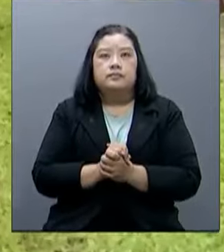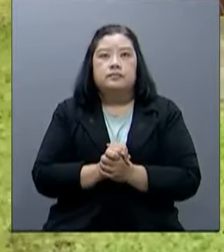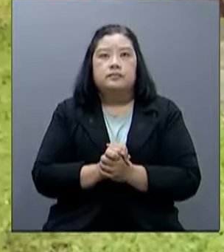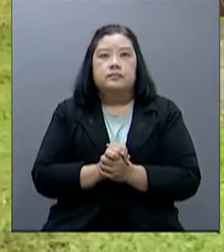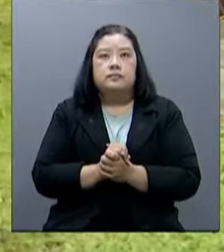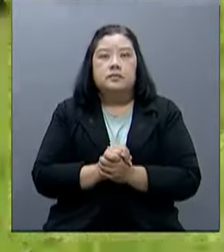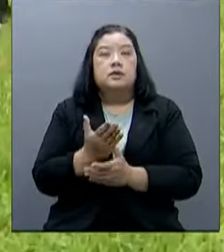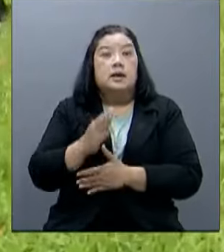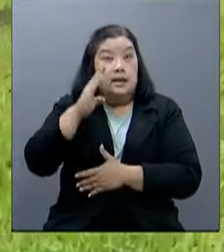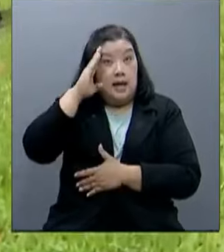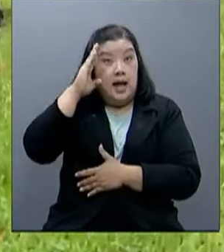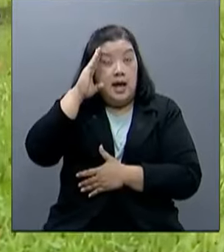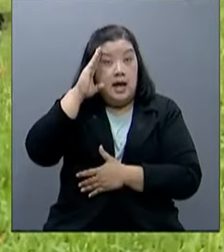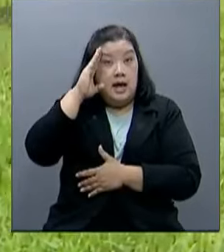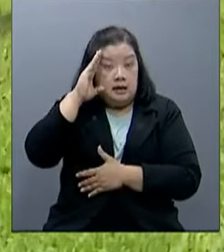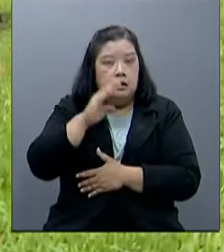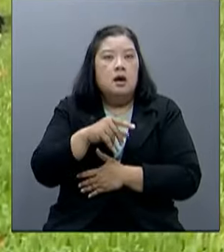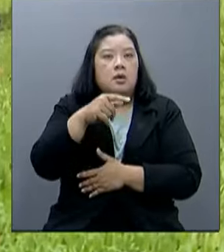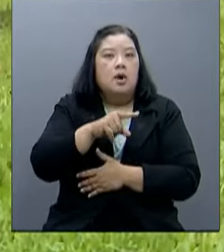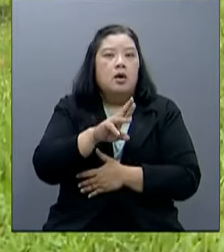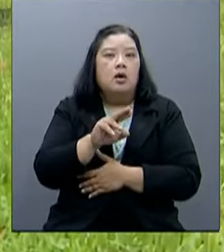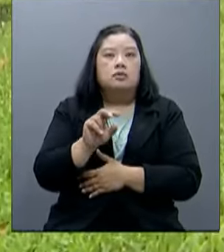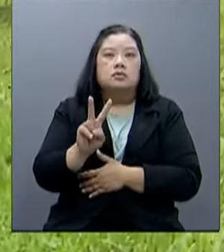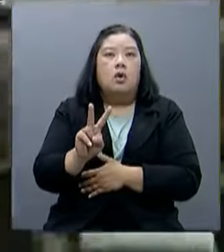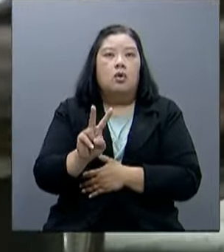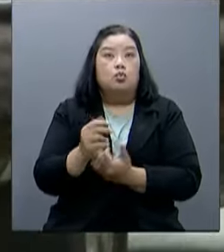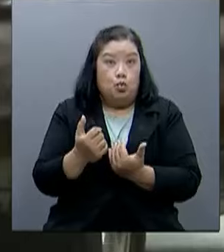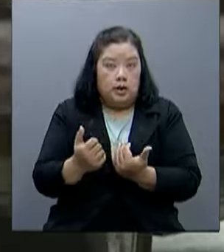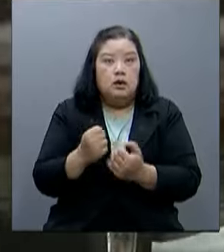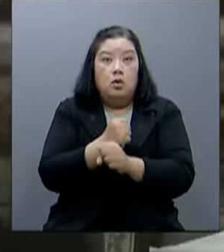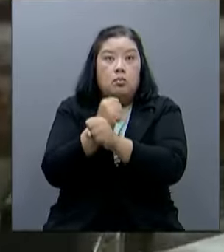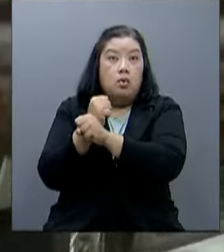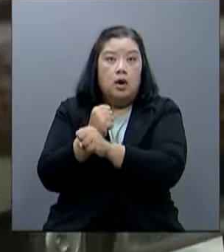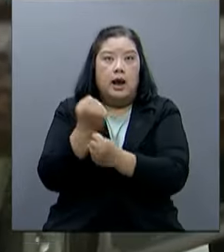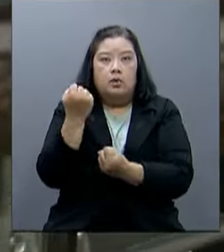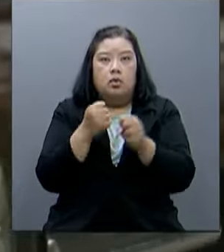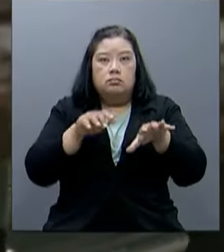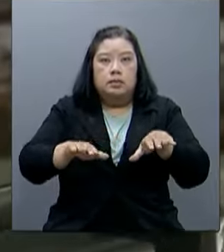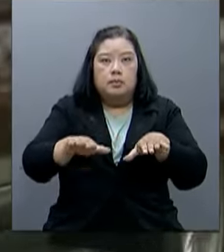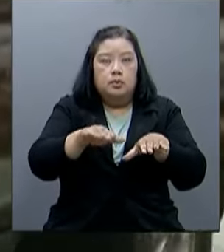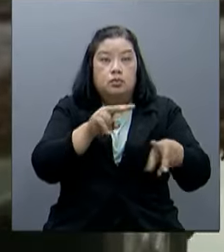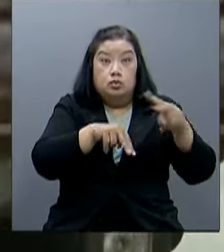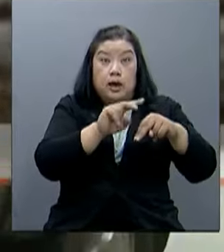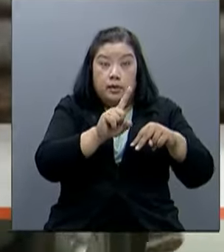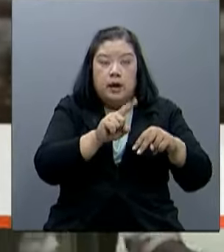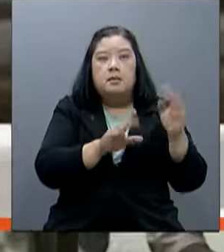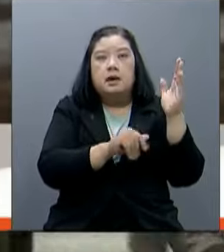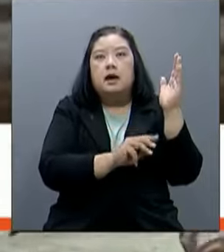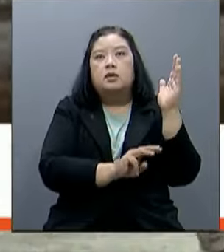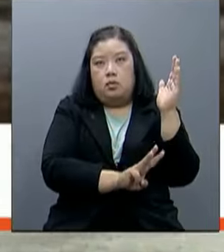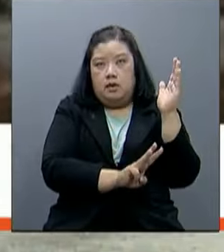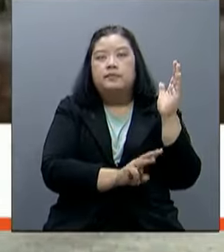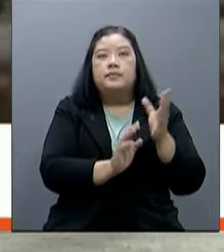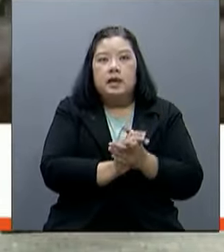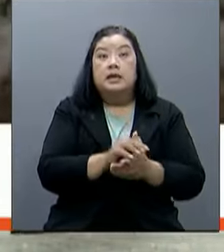ทหารหน่วยเฉพาะกิจพันร.2ยังคงคุมเข้มเส้นทางเข้าสู่เขตรักษาพันธุ์สัตว์ป่าฮาลาบาลาอำเภอแว้งจังหวัดนราธิวาสนะคะ